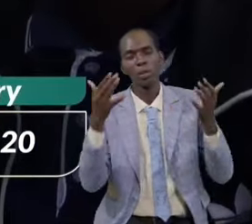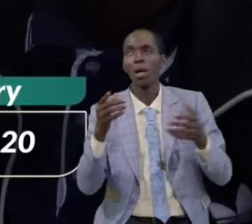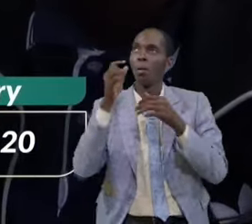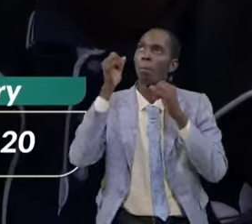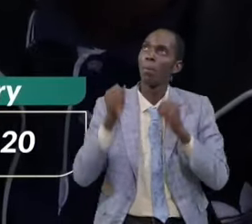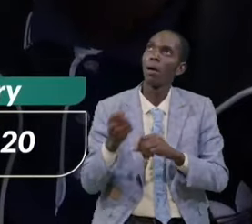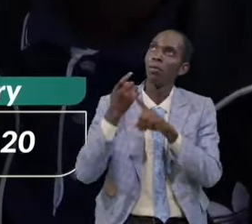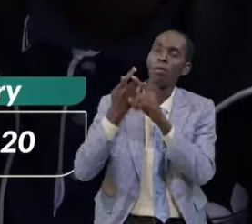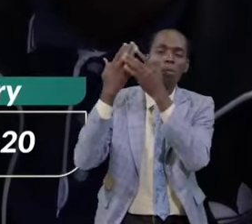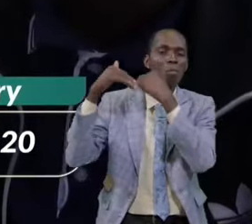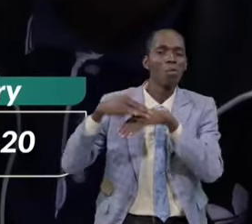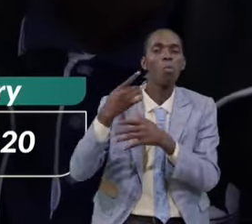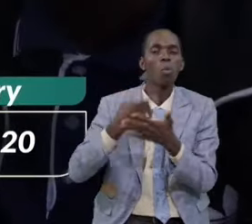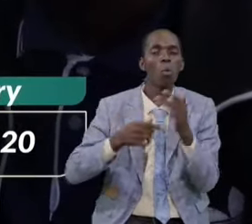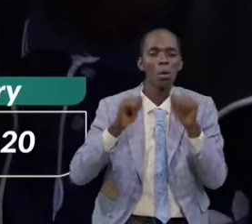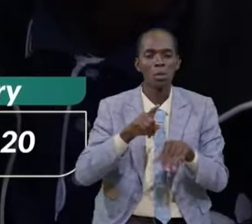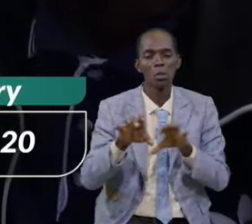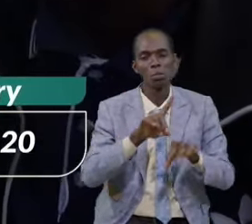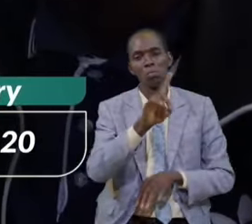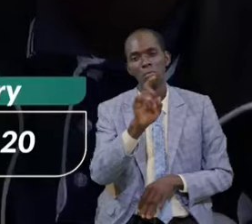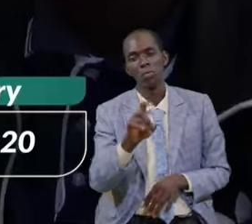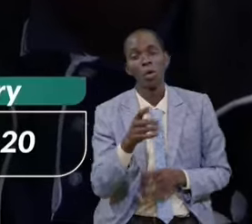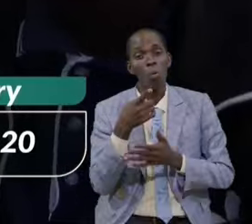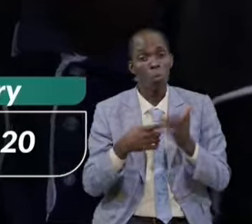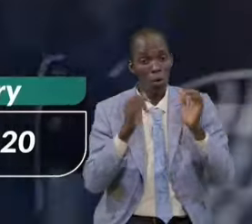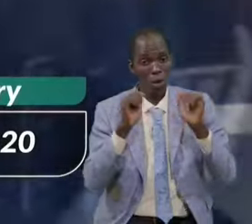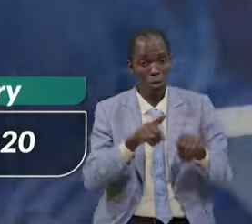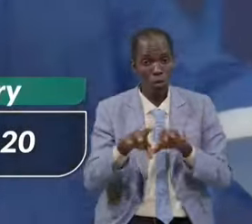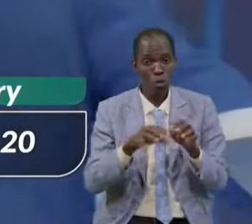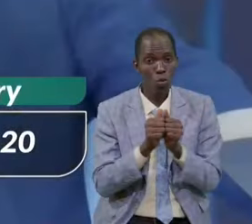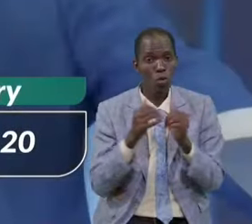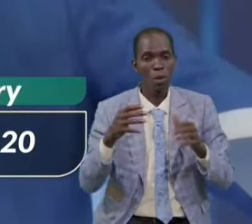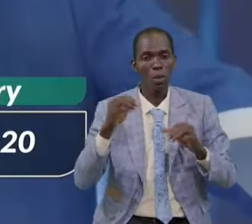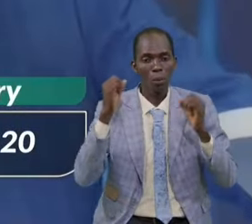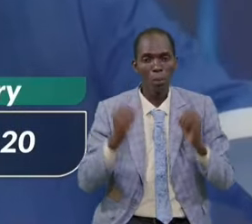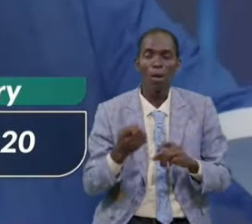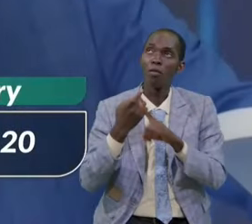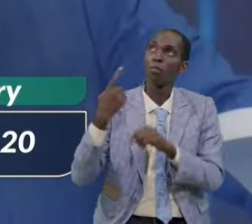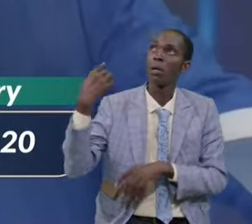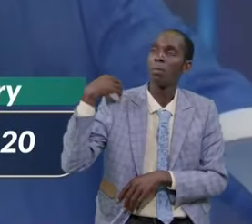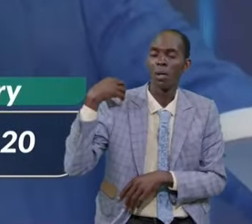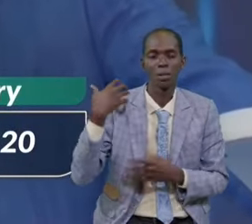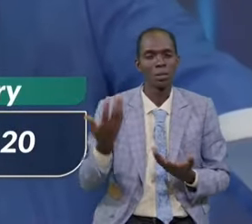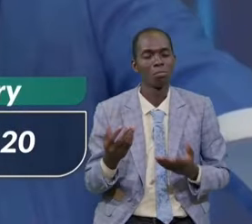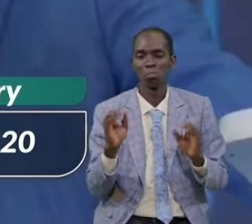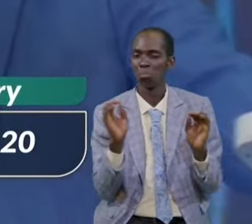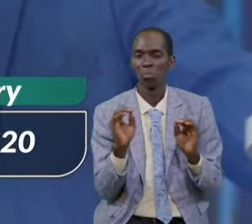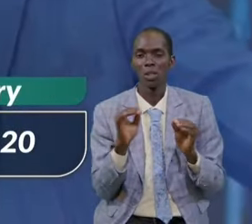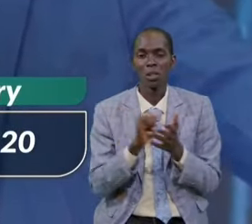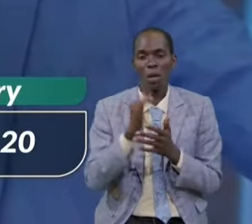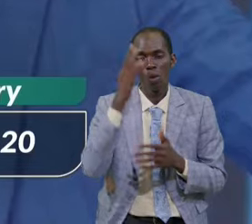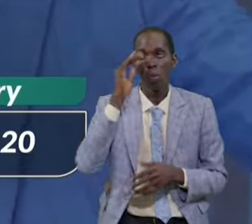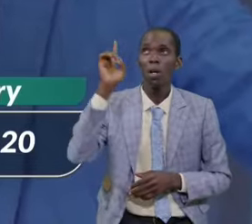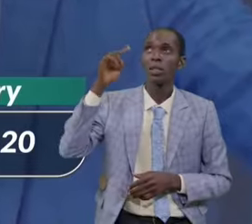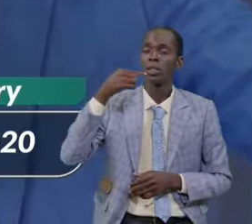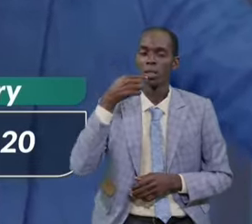d'en haut? Qu'est-ce que tu peux faire sans cette puissance venant du maître? Dieu vous donne le